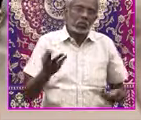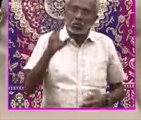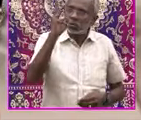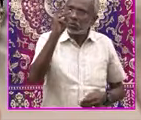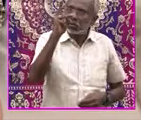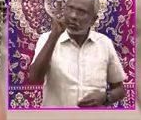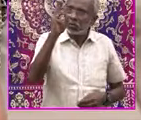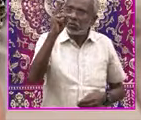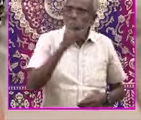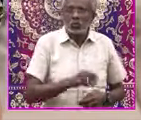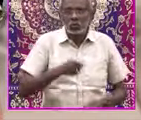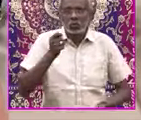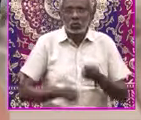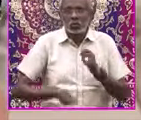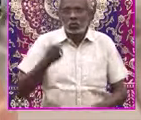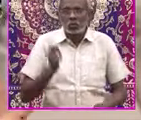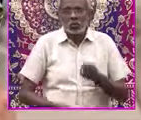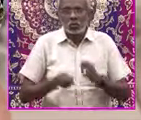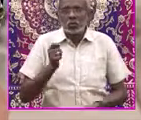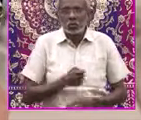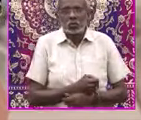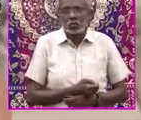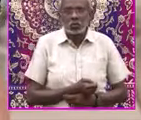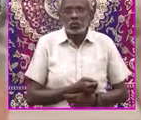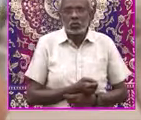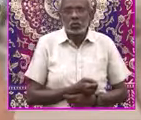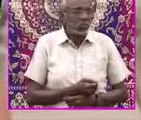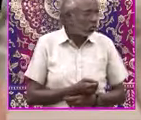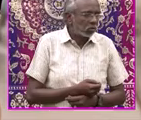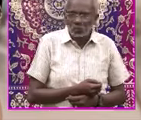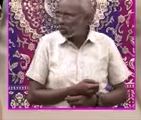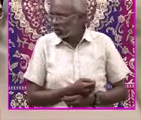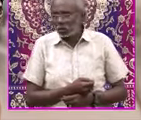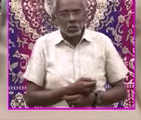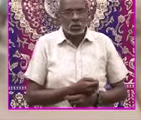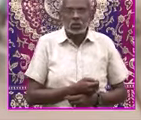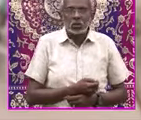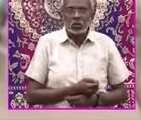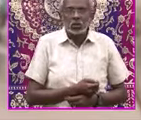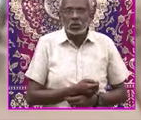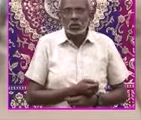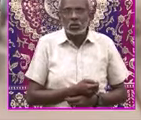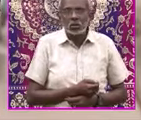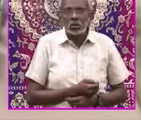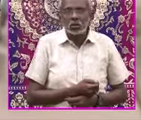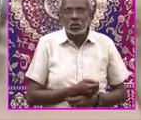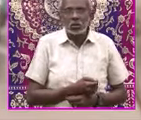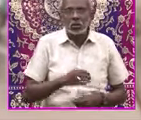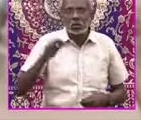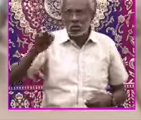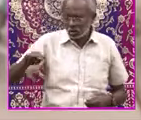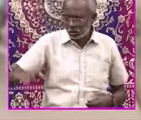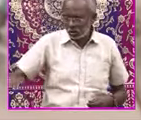போர் முரசு கொட்டுதே, நம்ம வீட்டுல இருந்து அனுப்புறதுக்கு ஆள் இல்லையே. நான் அப்படியே நெஞ்சு பதப்பதைக்கிறான். அப்ப தன்னுடைய பச்சிலம் மனம்